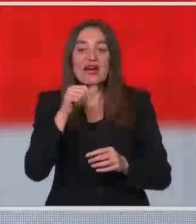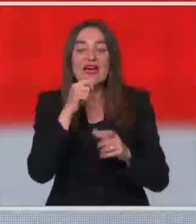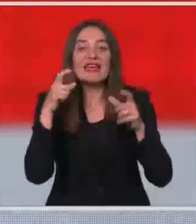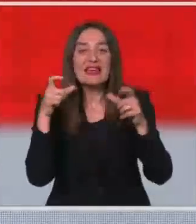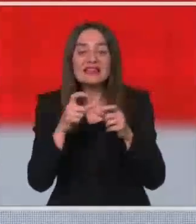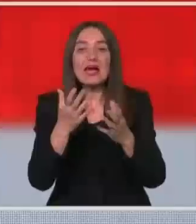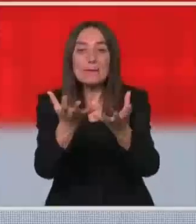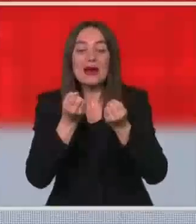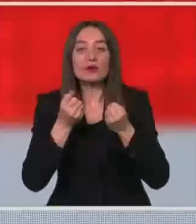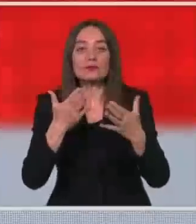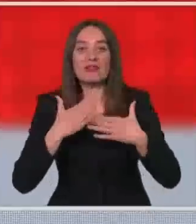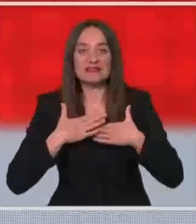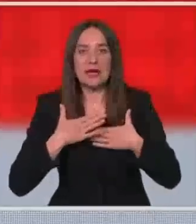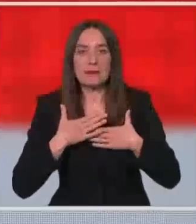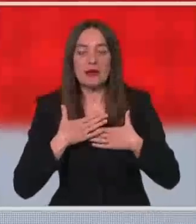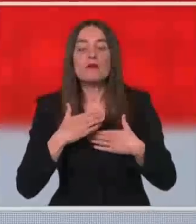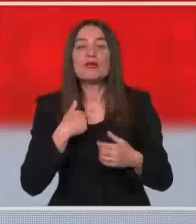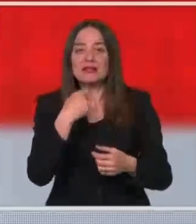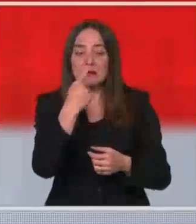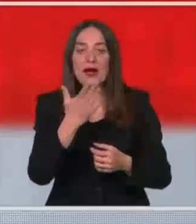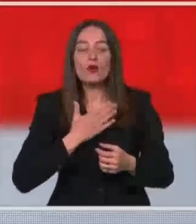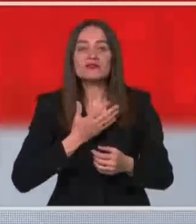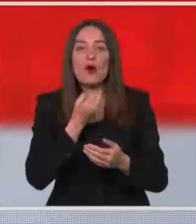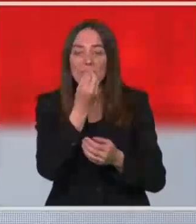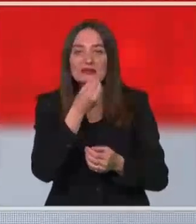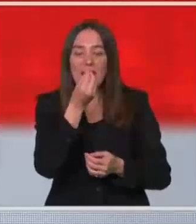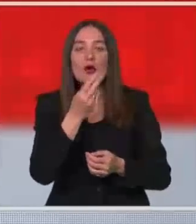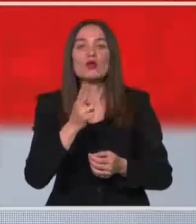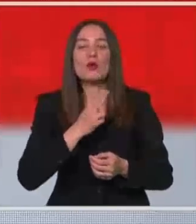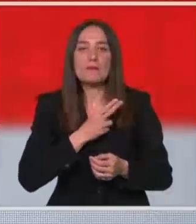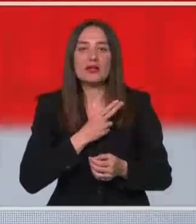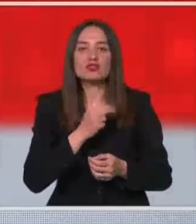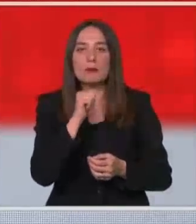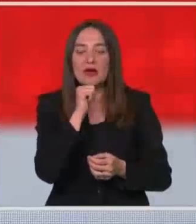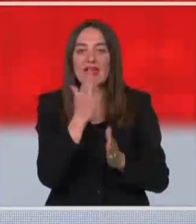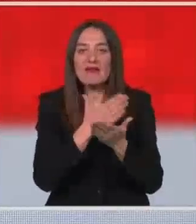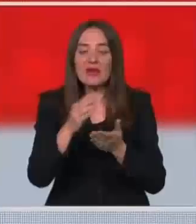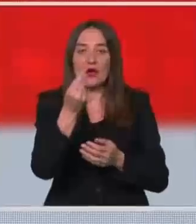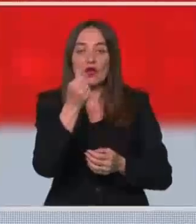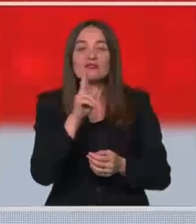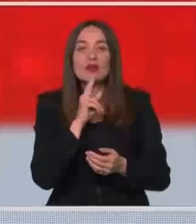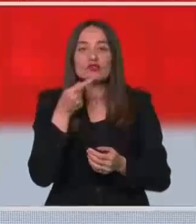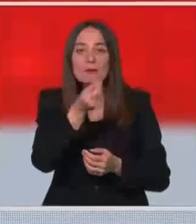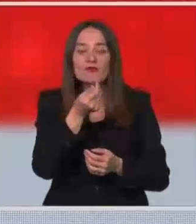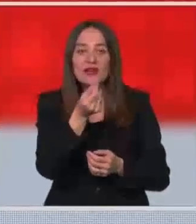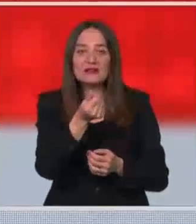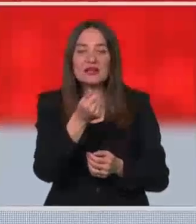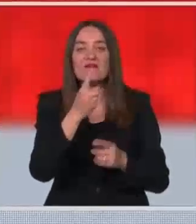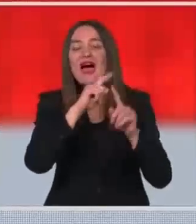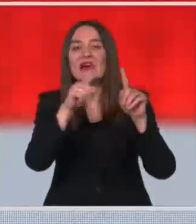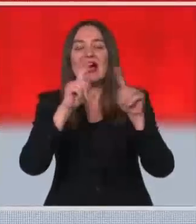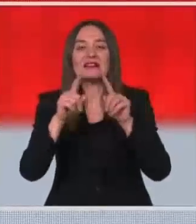krize preuzme na sebe. I rekao sam u svom izlaganju, imat ćemo i deo novca koji ćemo finansirati sa